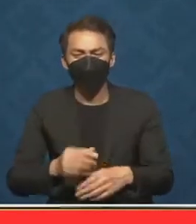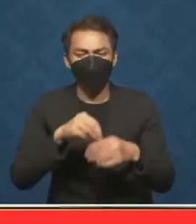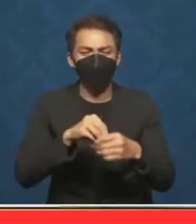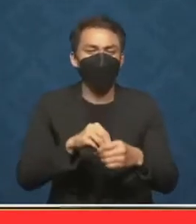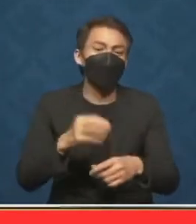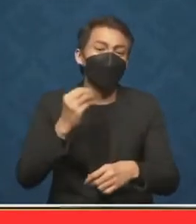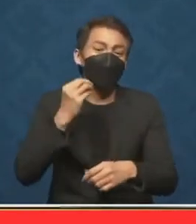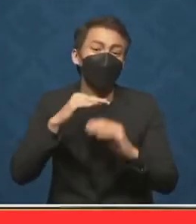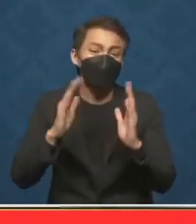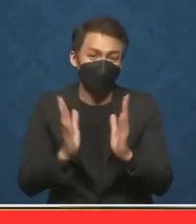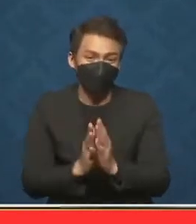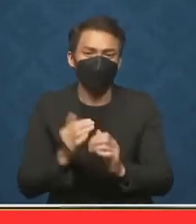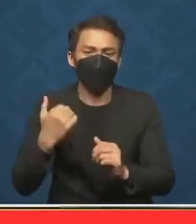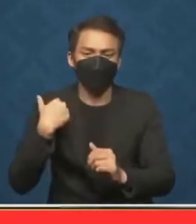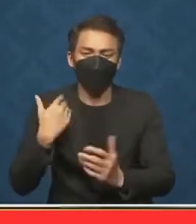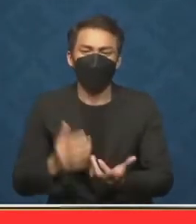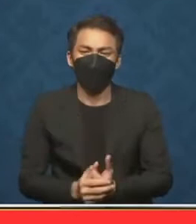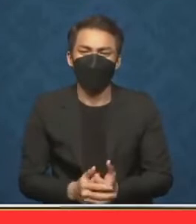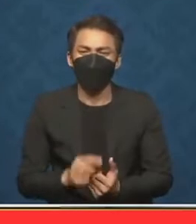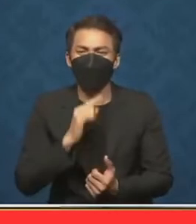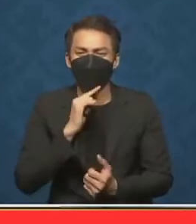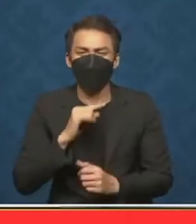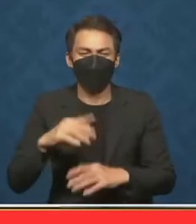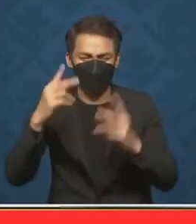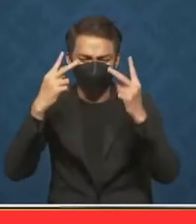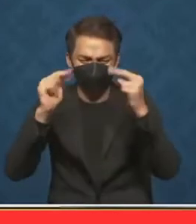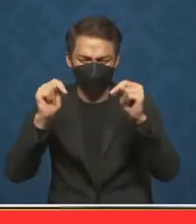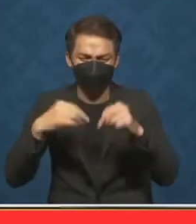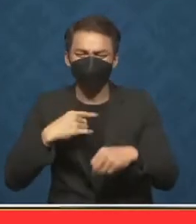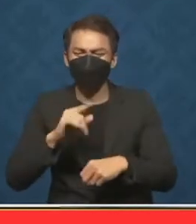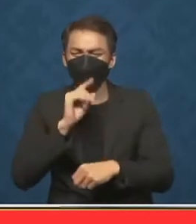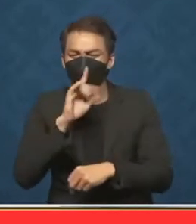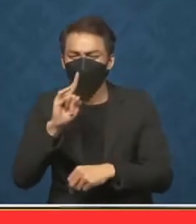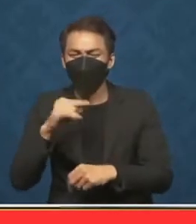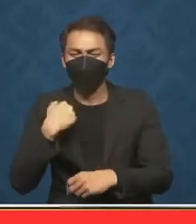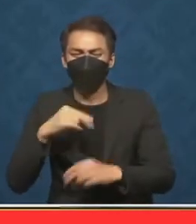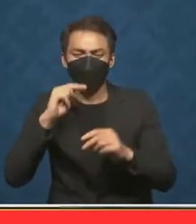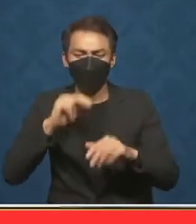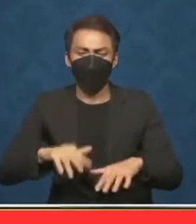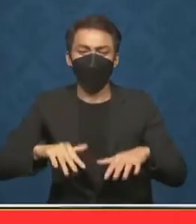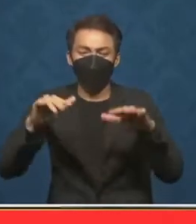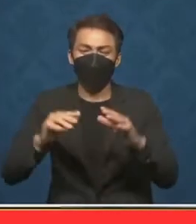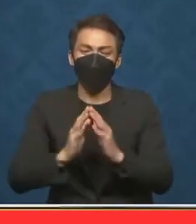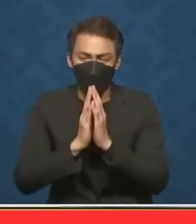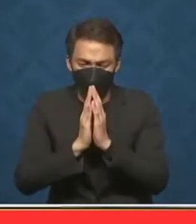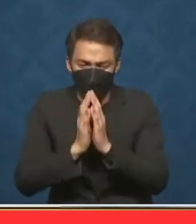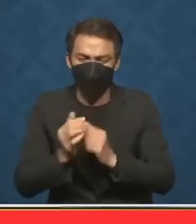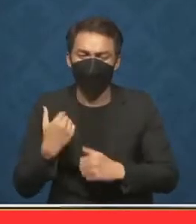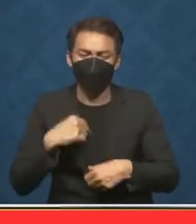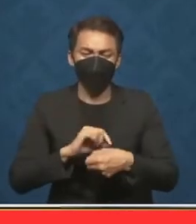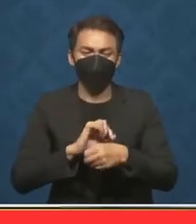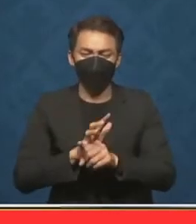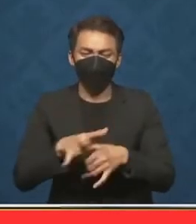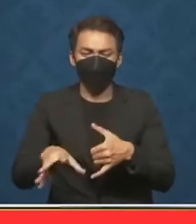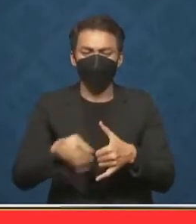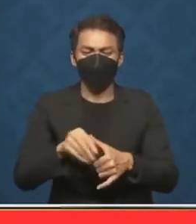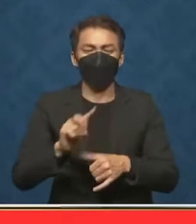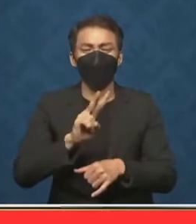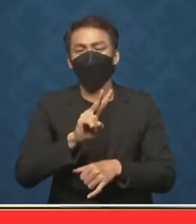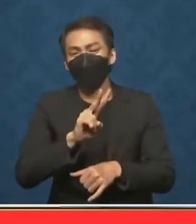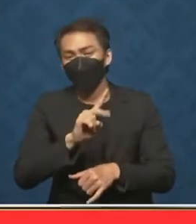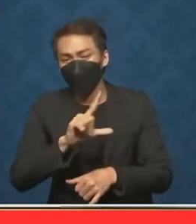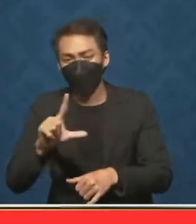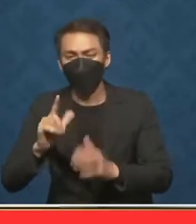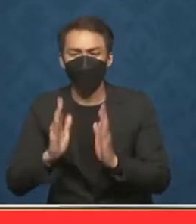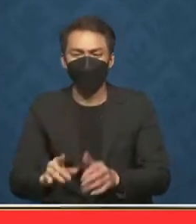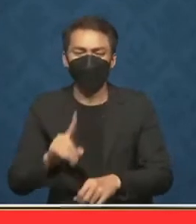ลัปนแลมักับรกอด languagesกสา คน ต